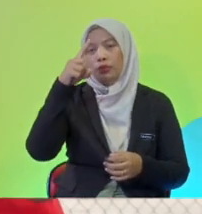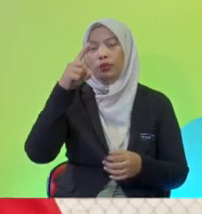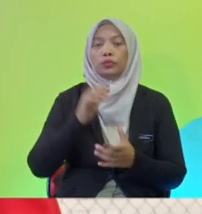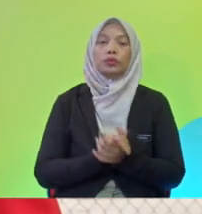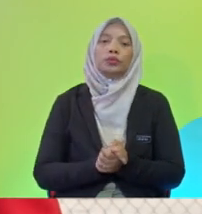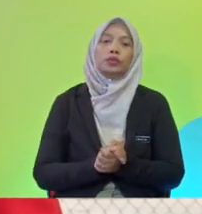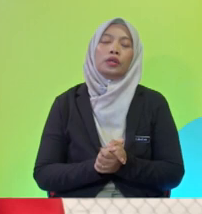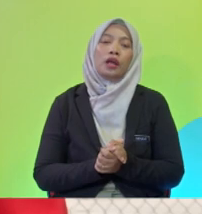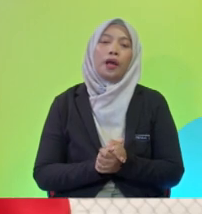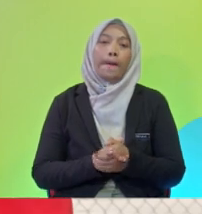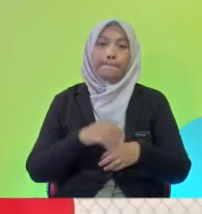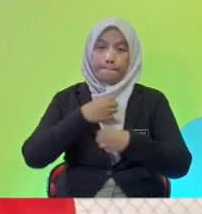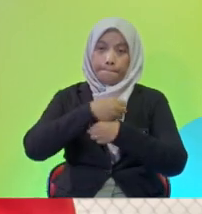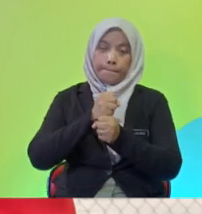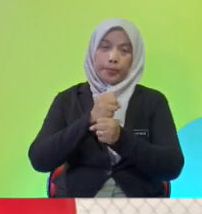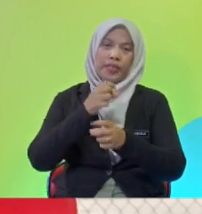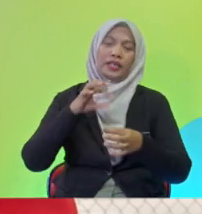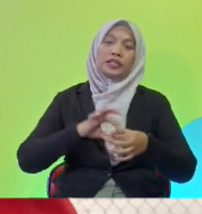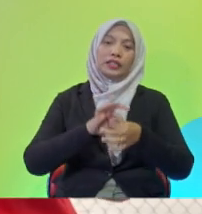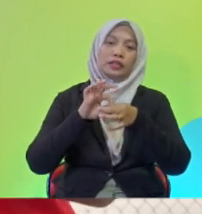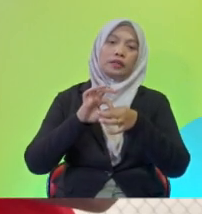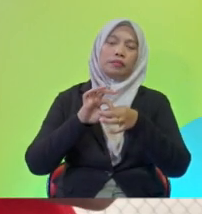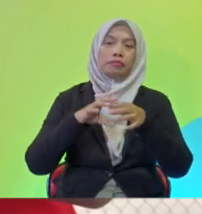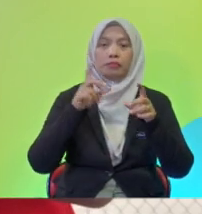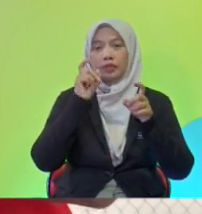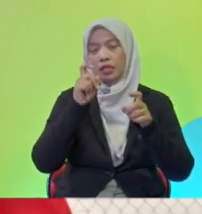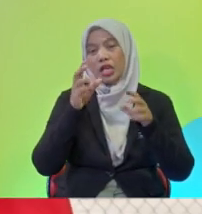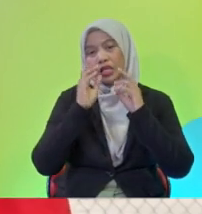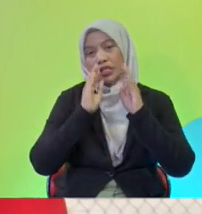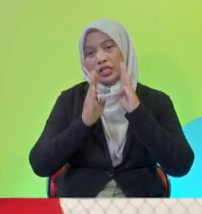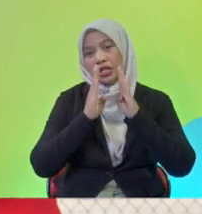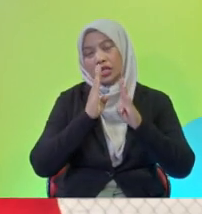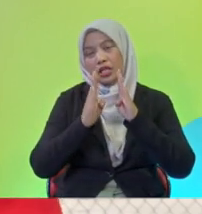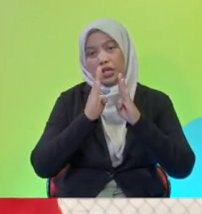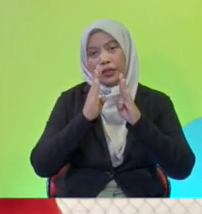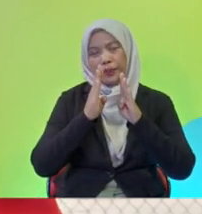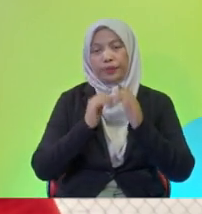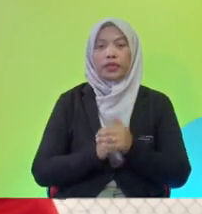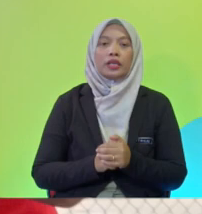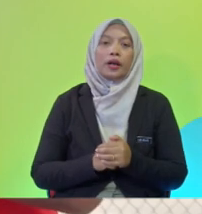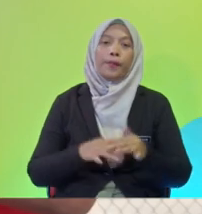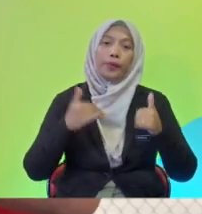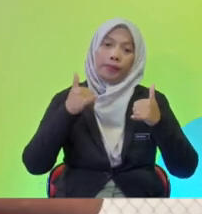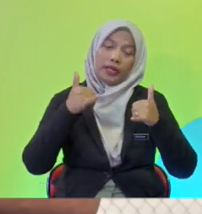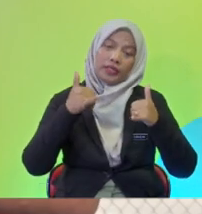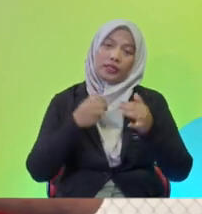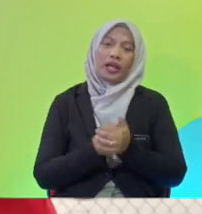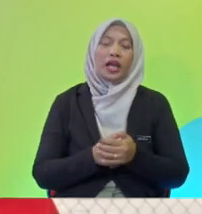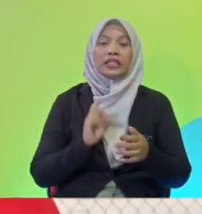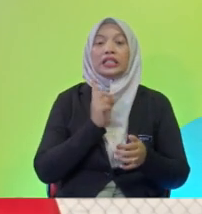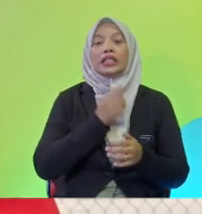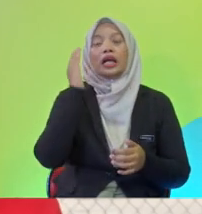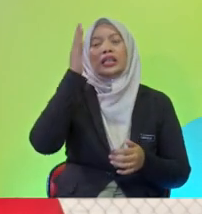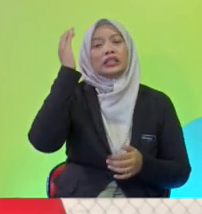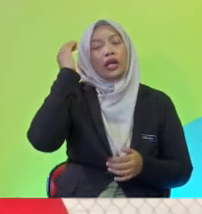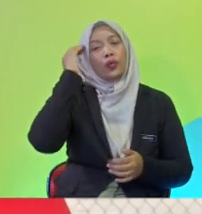kerjasama ini senang saja. Kita sentiasa berkomunikasi. Apabila kita terus berkomunikasi semasa bermain, kita